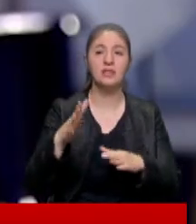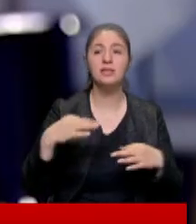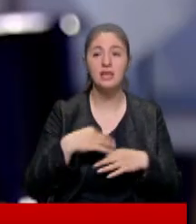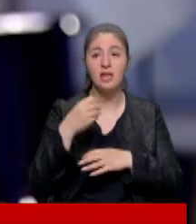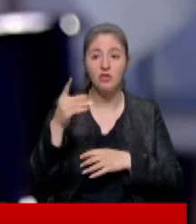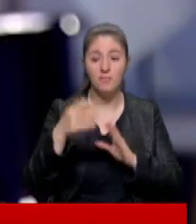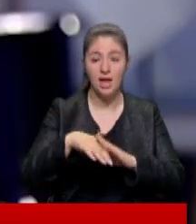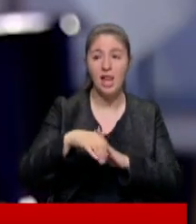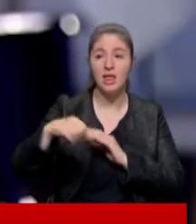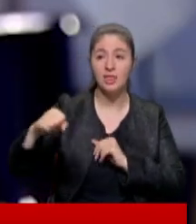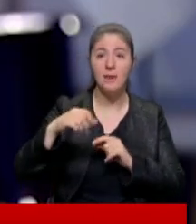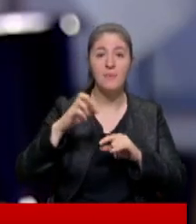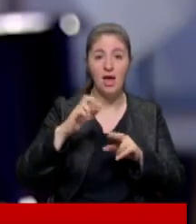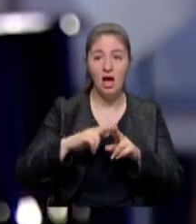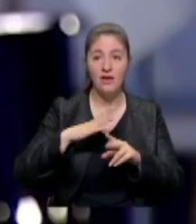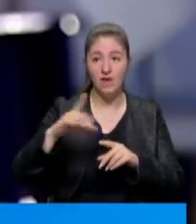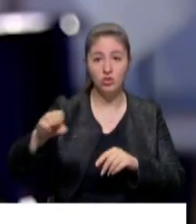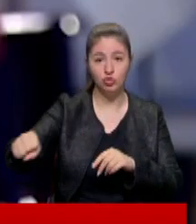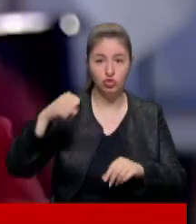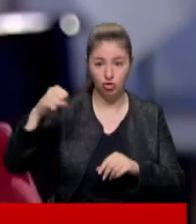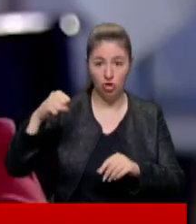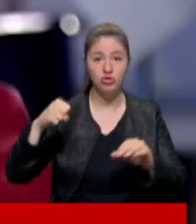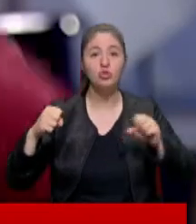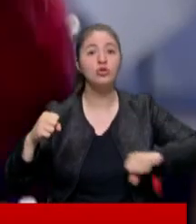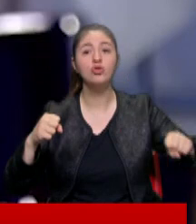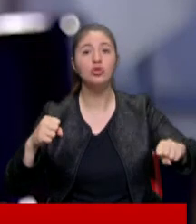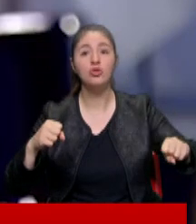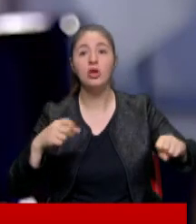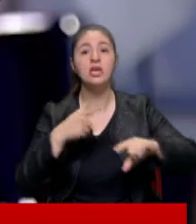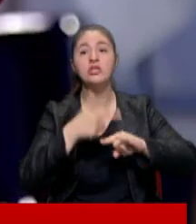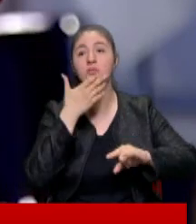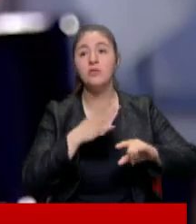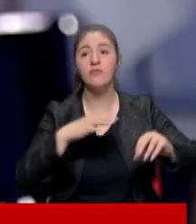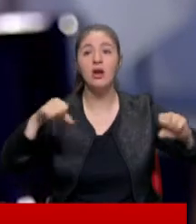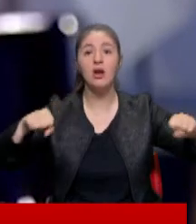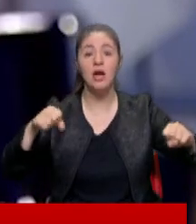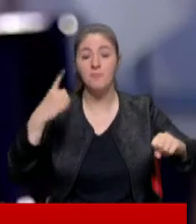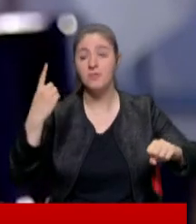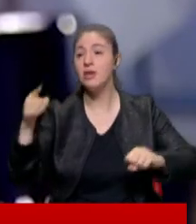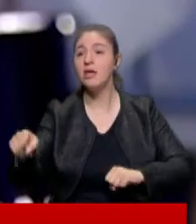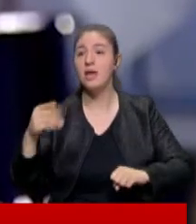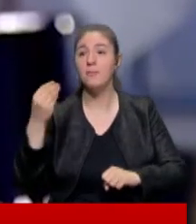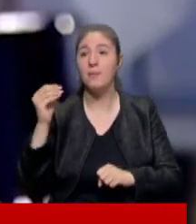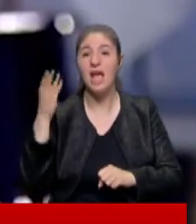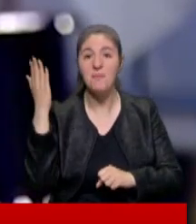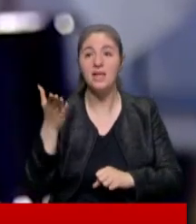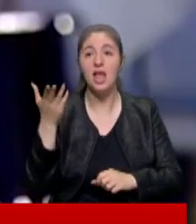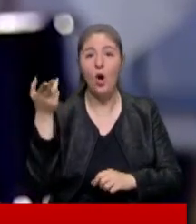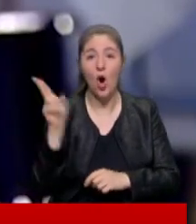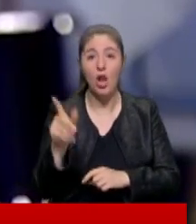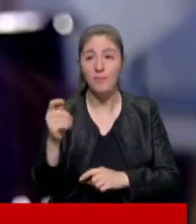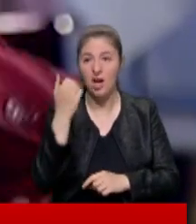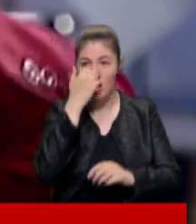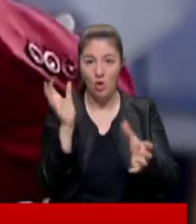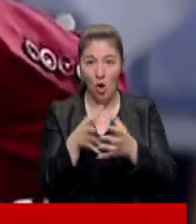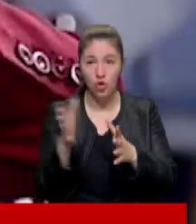Erdoğan, bir elinde PKK var senin, tutuyorlar hala. Sağ elinde de Hizbullah var ya. Birisi bebeklerini bile öldüren bir